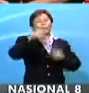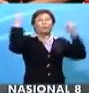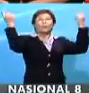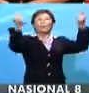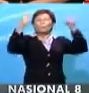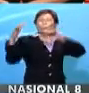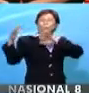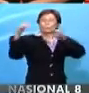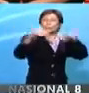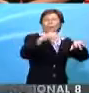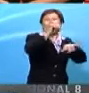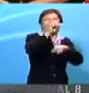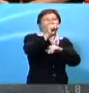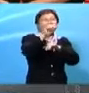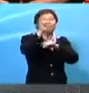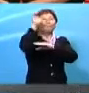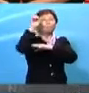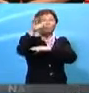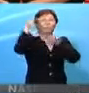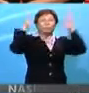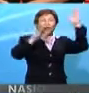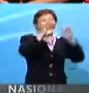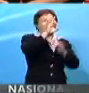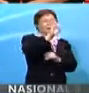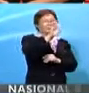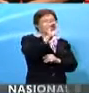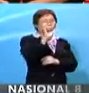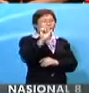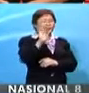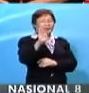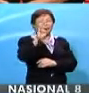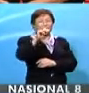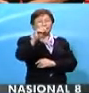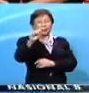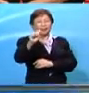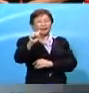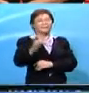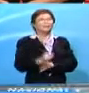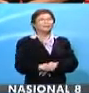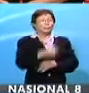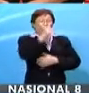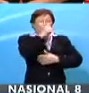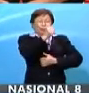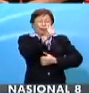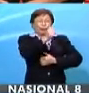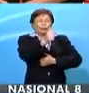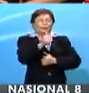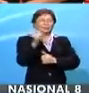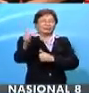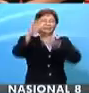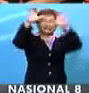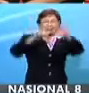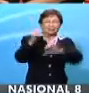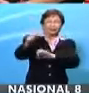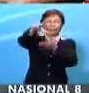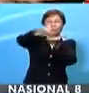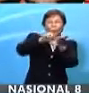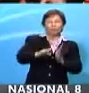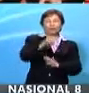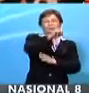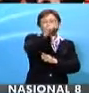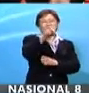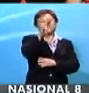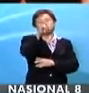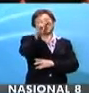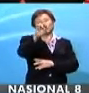Budaya Malaysia Azerbaijan FBMA 2015. Yang menarik, ia dipersembahkan dengan gaya tersendiri. Wartawan Zahrinul